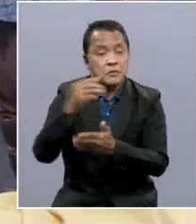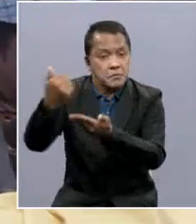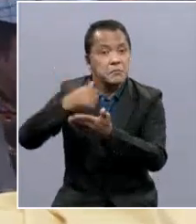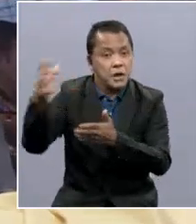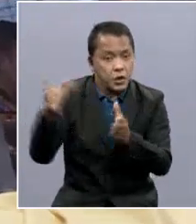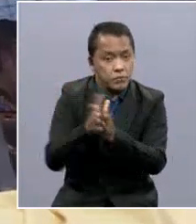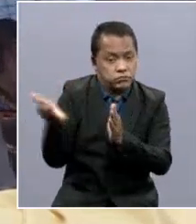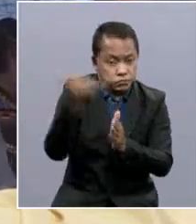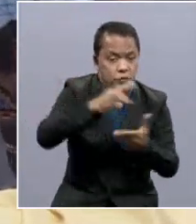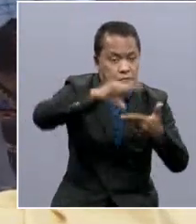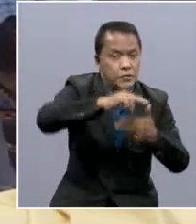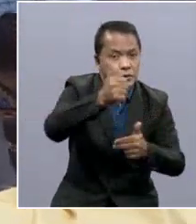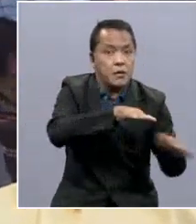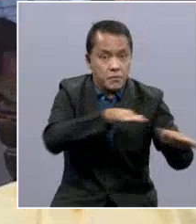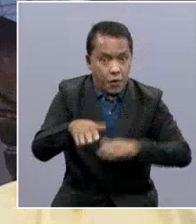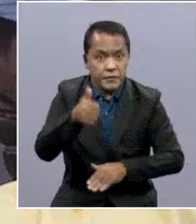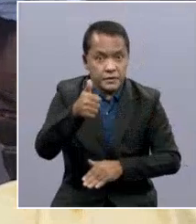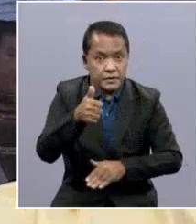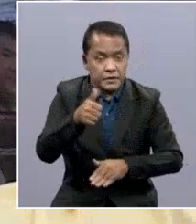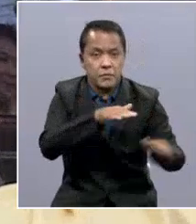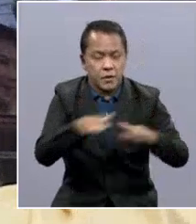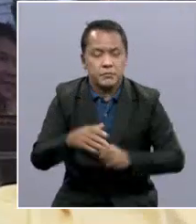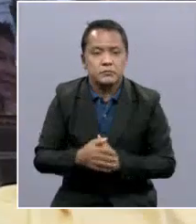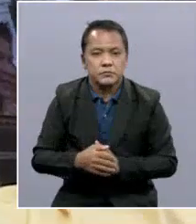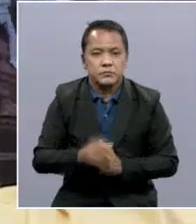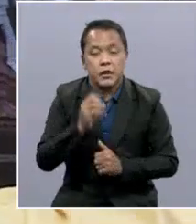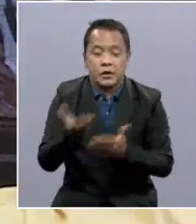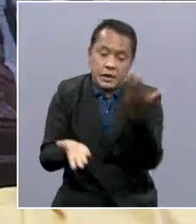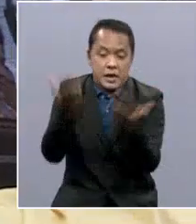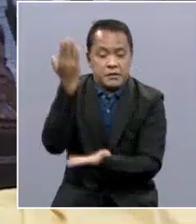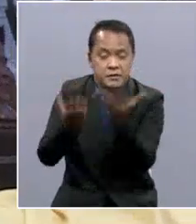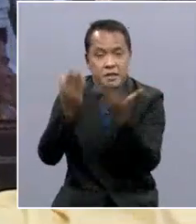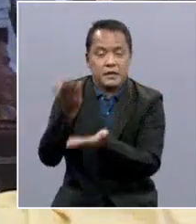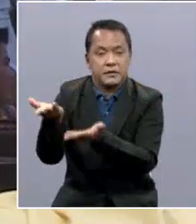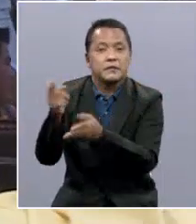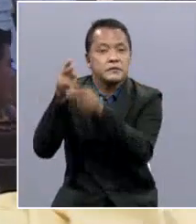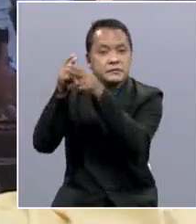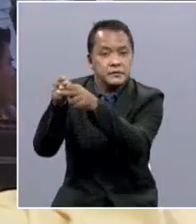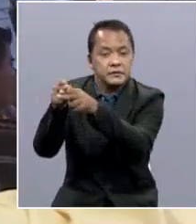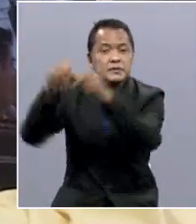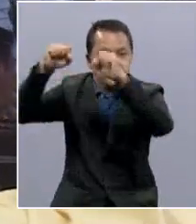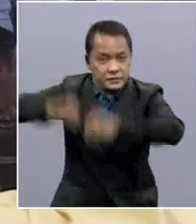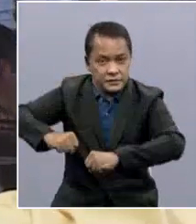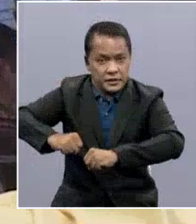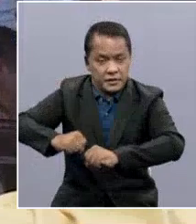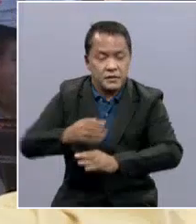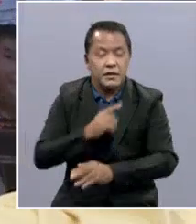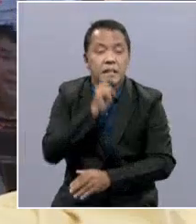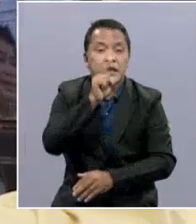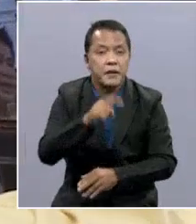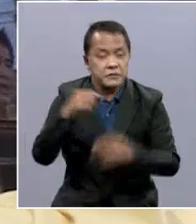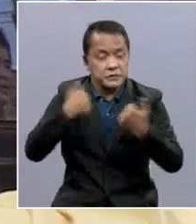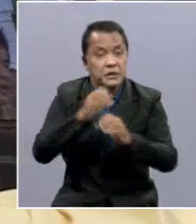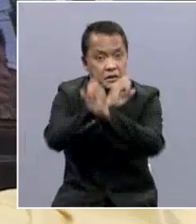กลับมาพลังประชารัฐพร้อมกลับมาใช่ไหมผู้กองก็บอกว่าแล้วแต่ท่านอยู่ที่พลเอกประวิตรจะตัดสินใจพอถามย้ำ